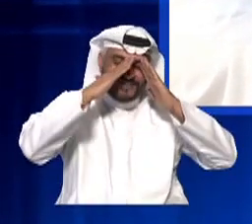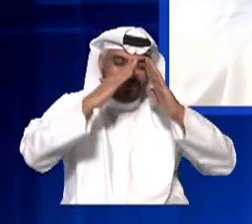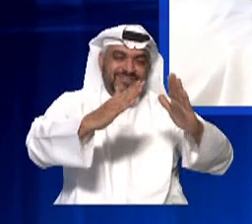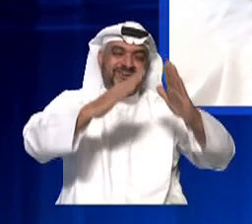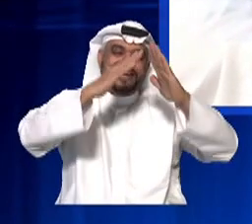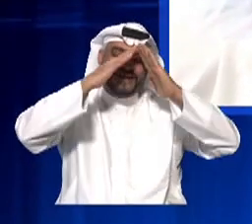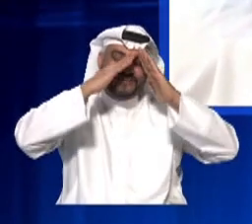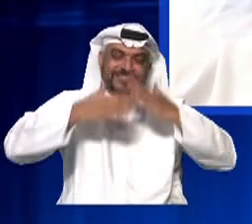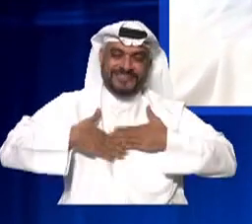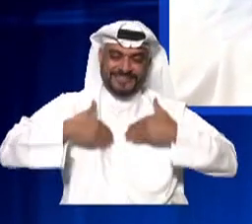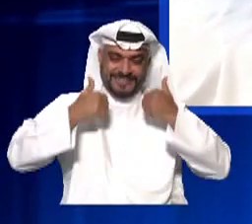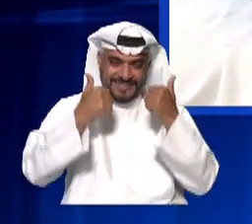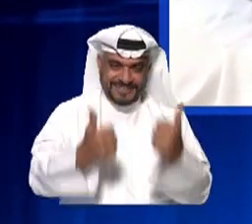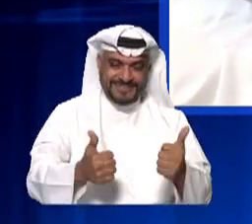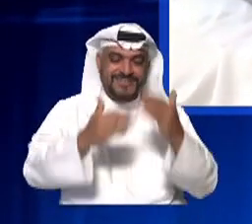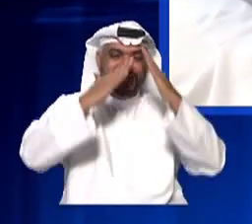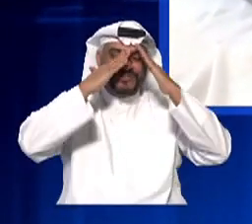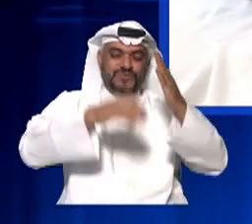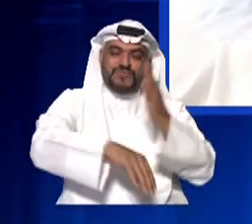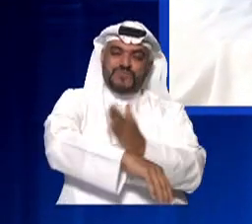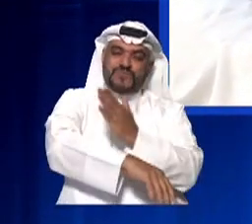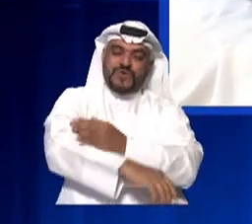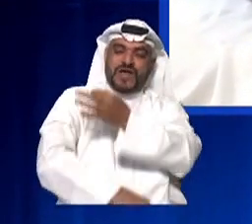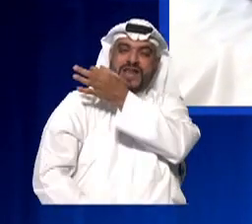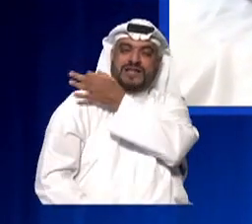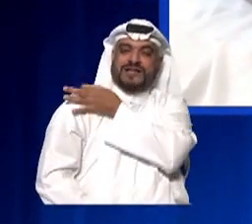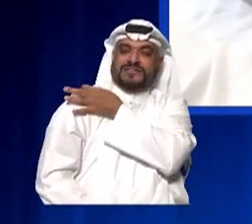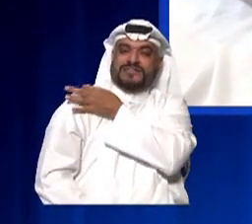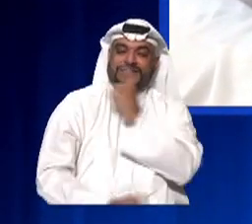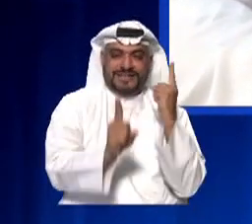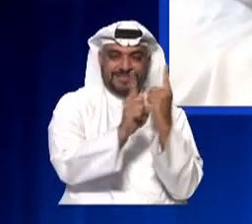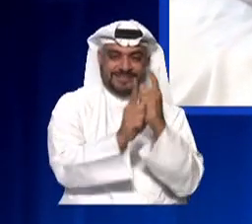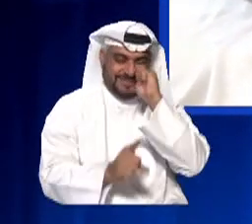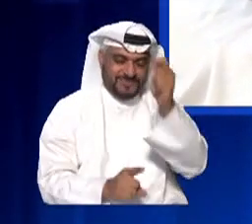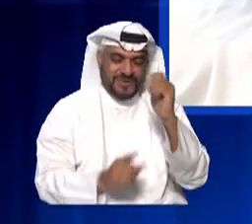من نويصيب، وكل الشكر كذلك الموصول لضيفك الكريم.